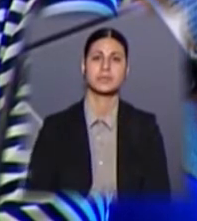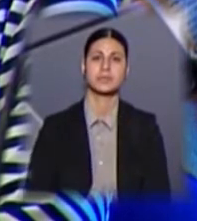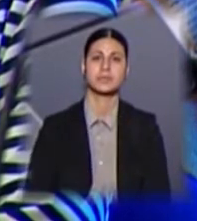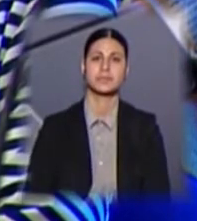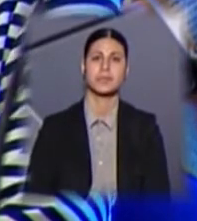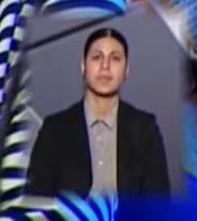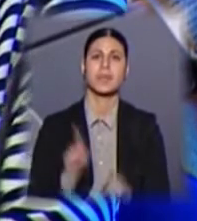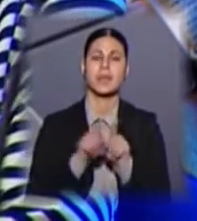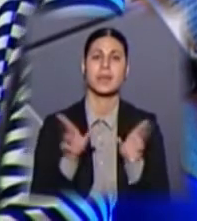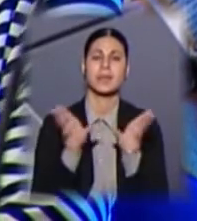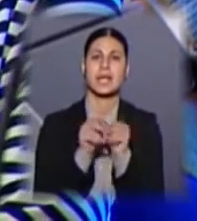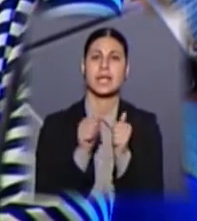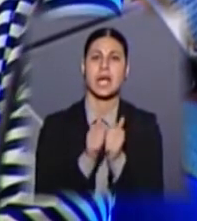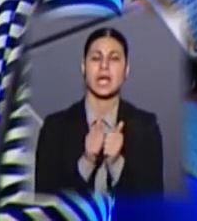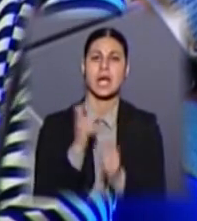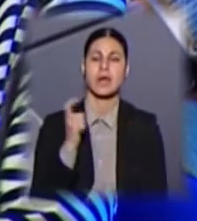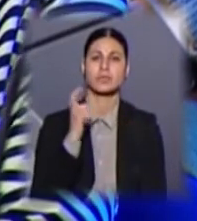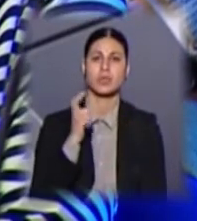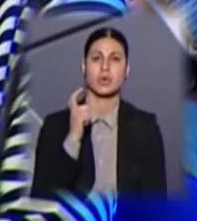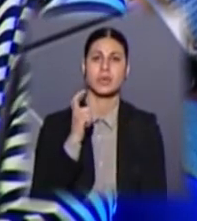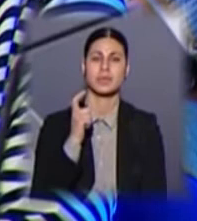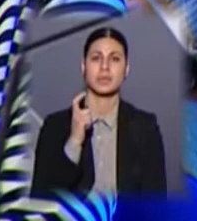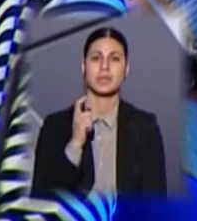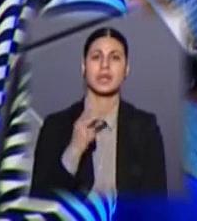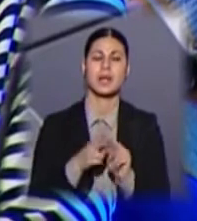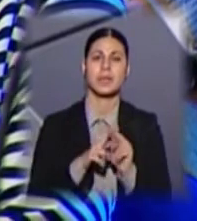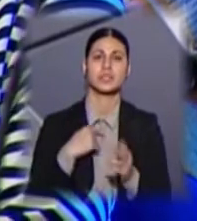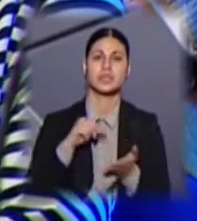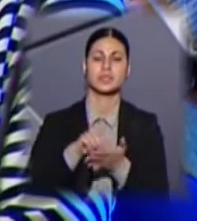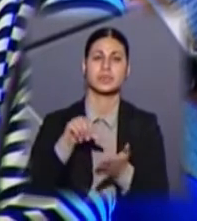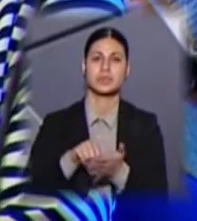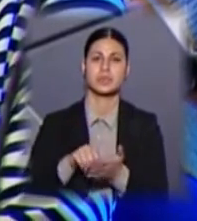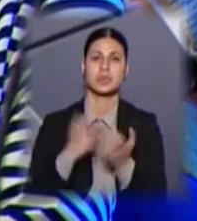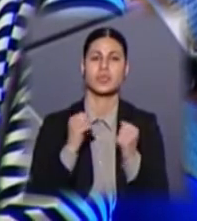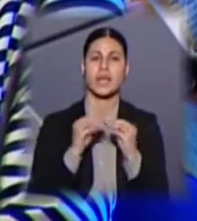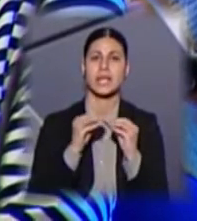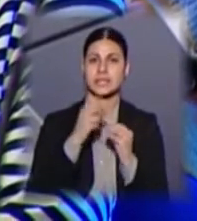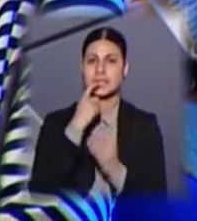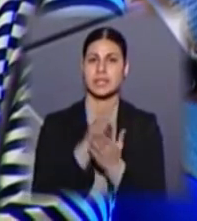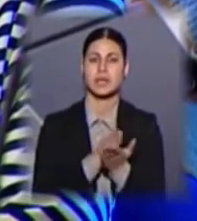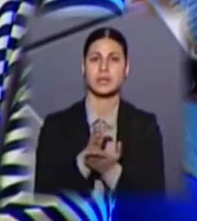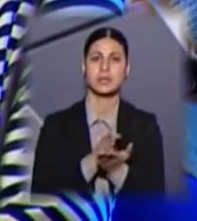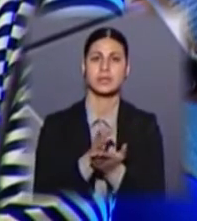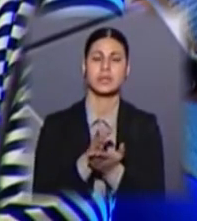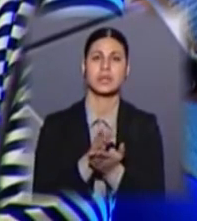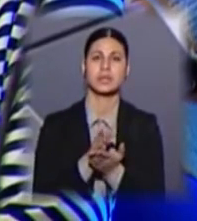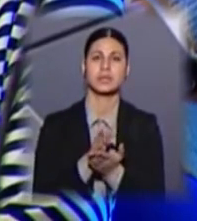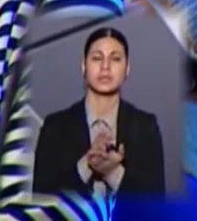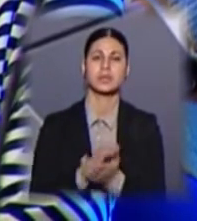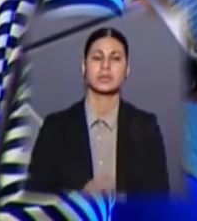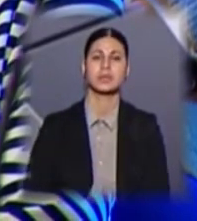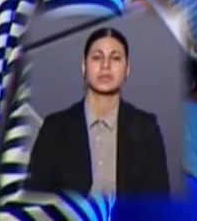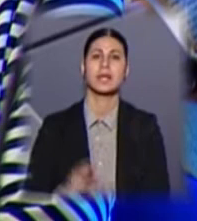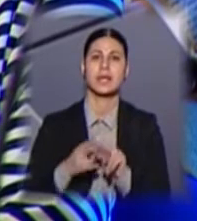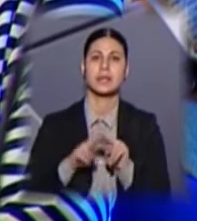პრაქტიკულად თანაავტორები და ამაში ვიღებთ მონაწილეობას უკვე 10 წელია დაახლოებით.